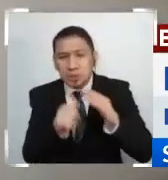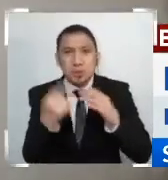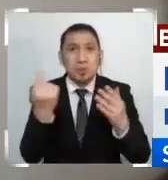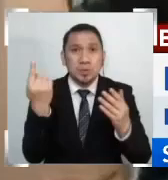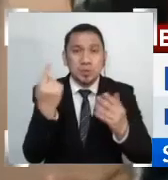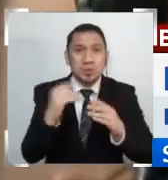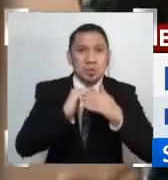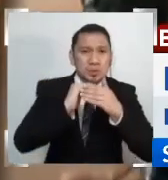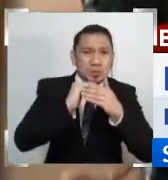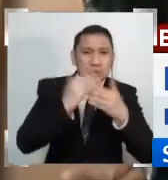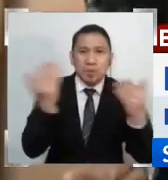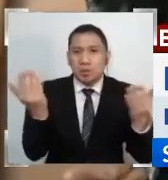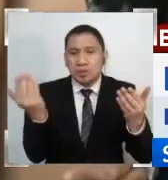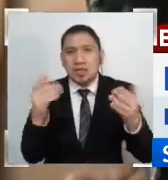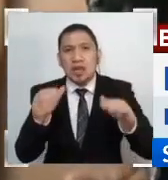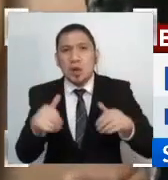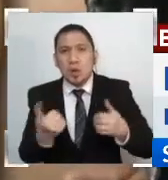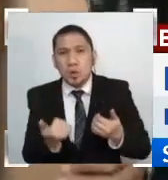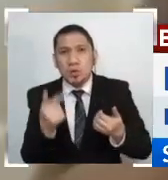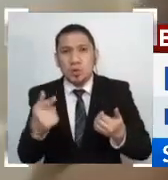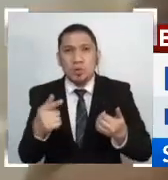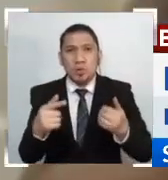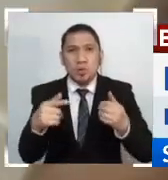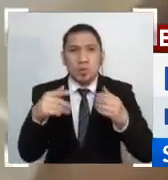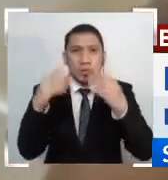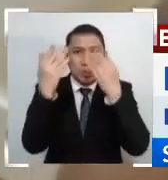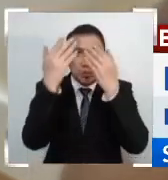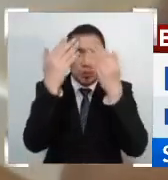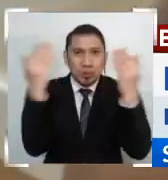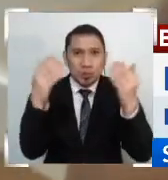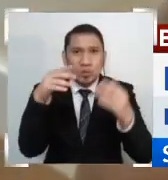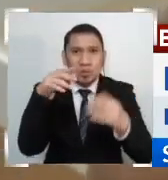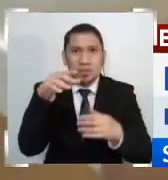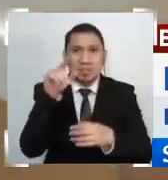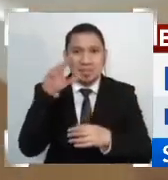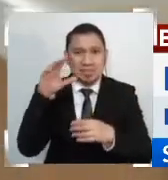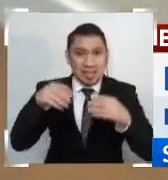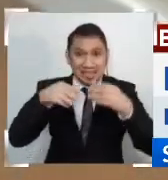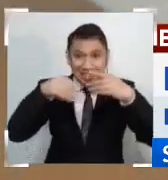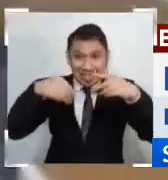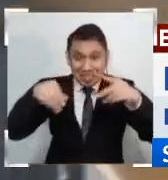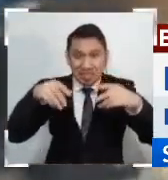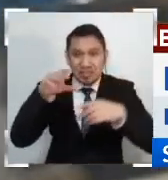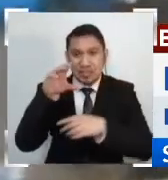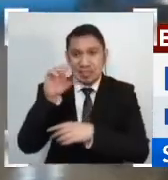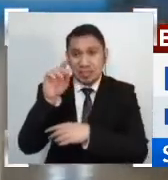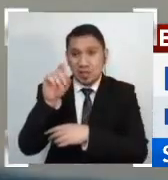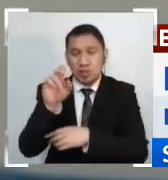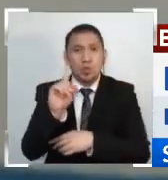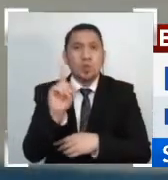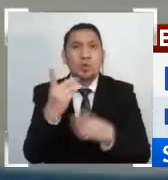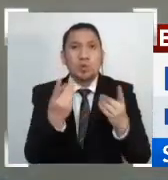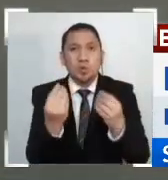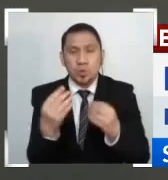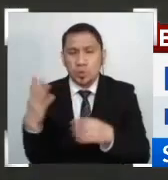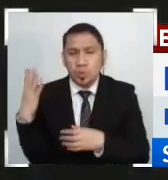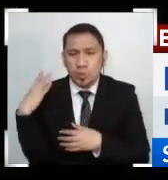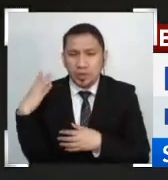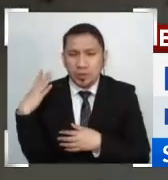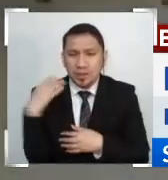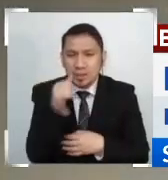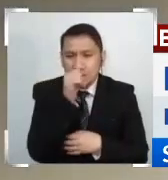nasa gusali ay mga karton. Sa sandaling yun, ang tanging magagawa ay maghintay at